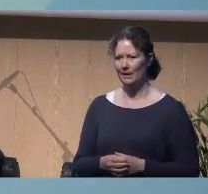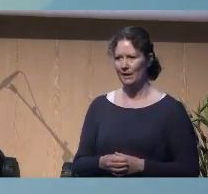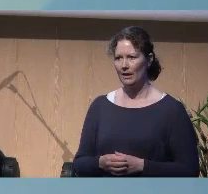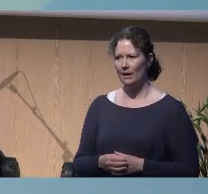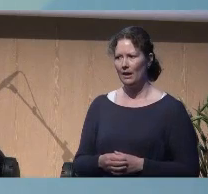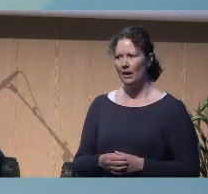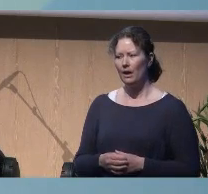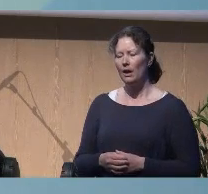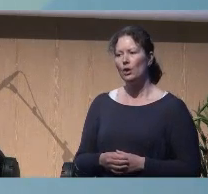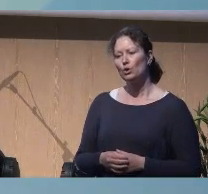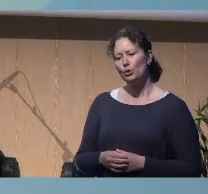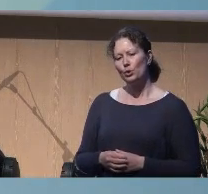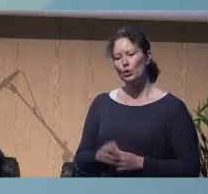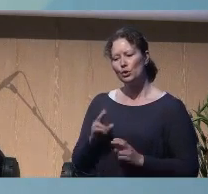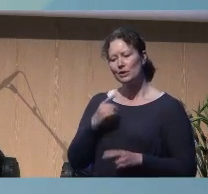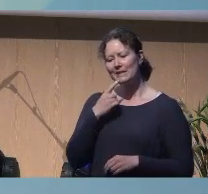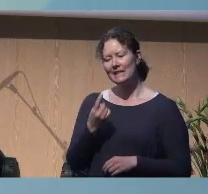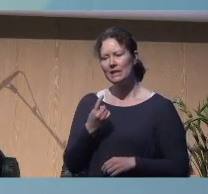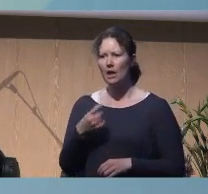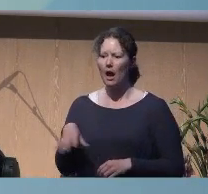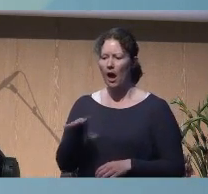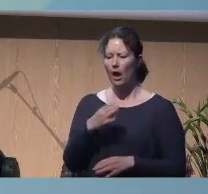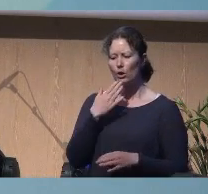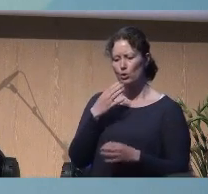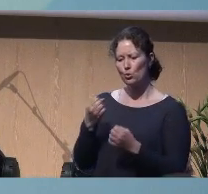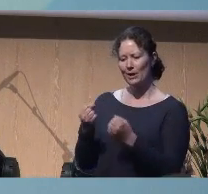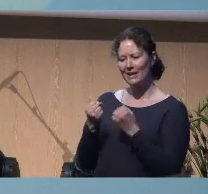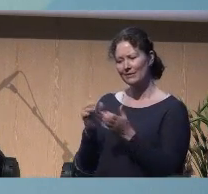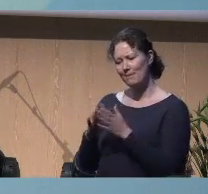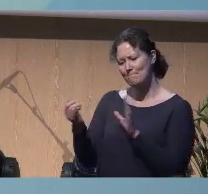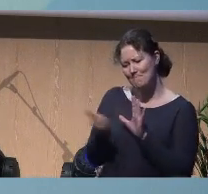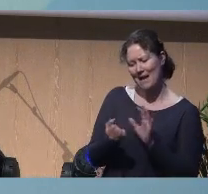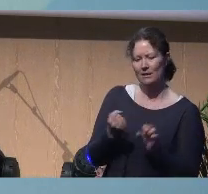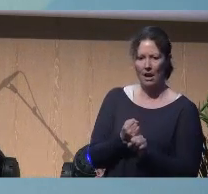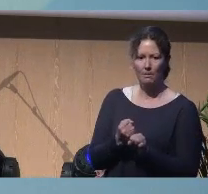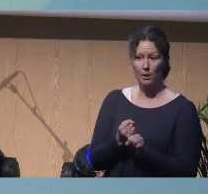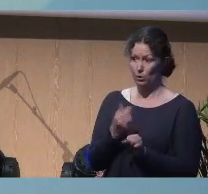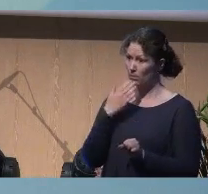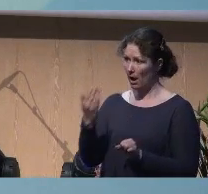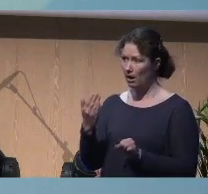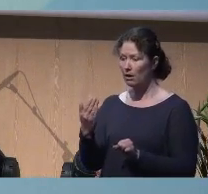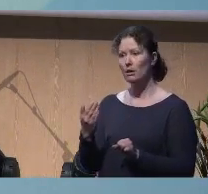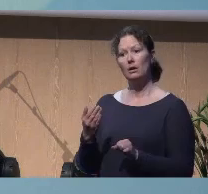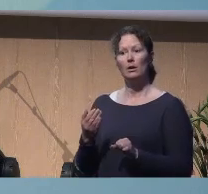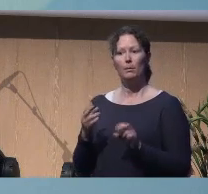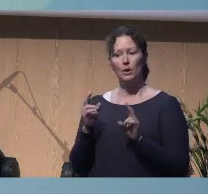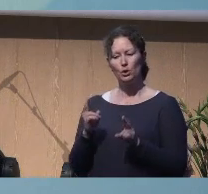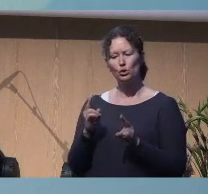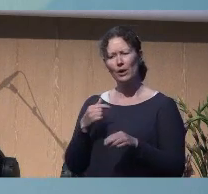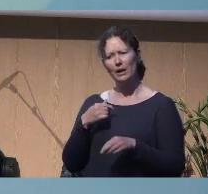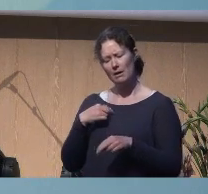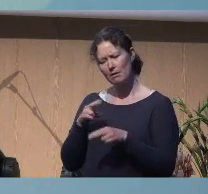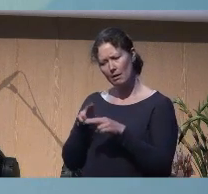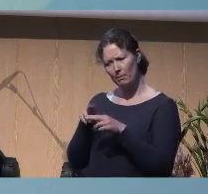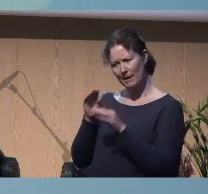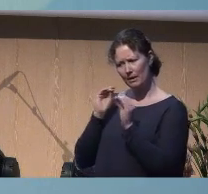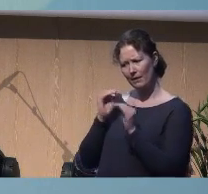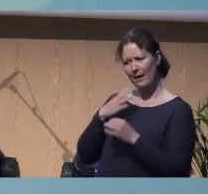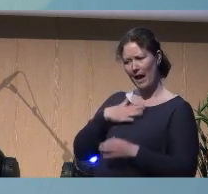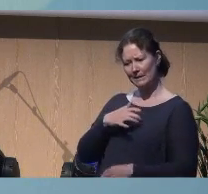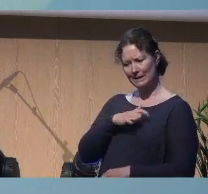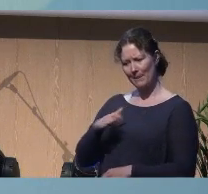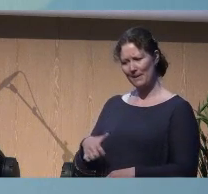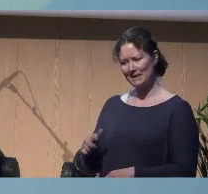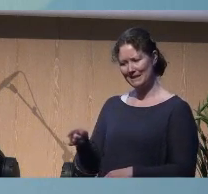Og så sies det at alle gode krefter skal med i dette arbeidet, det bra. Men så, også merker jeg meg at helseministeren